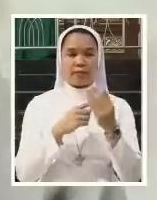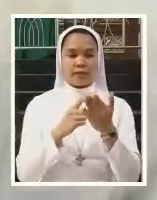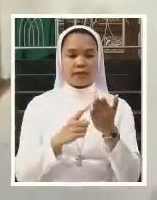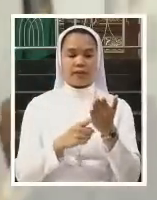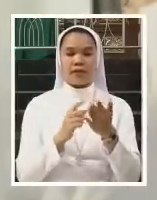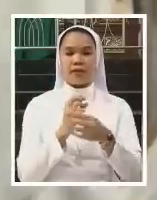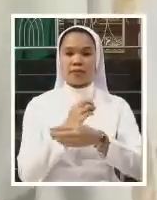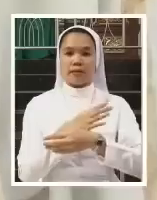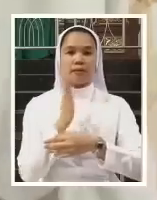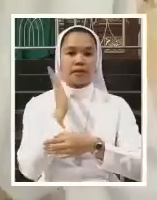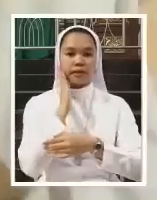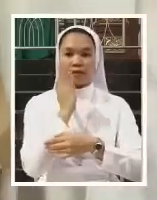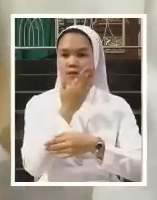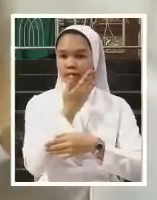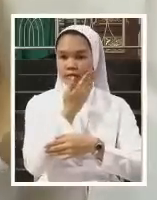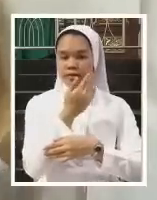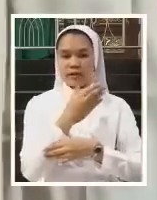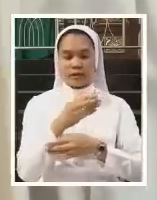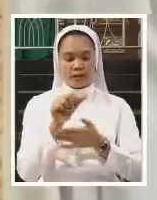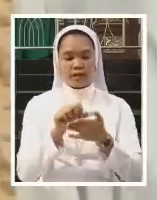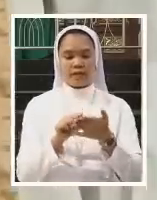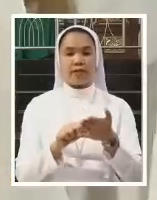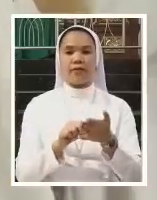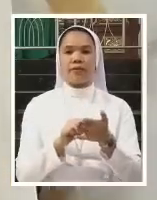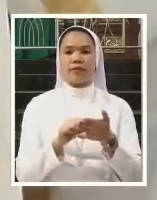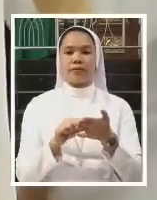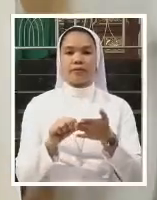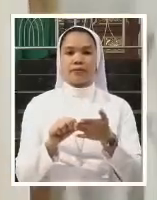kumpil, asin pagorden.